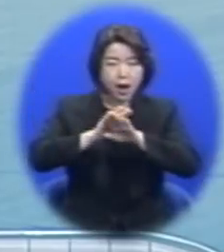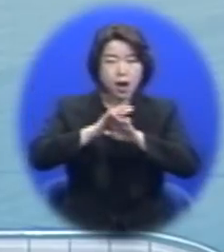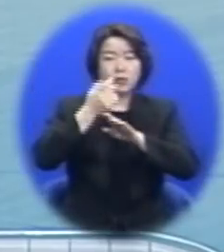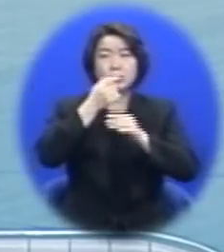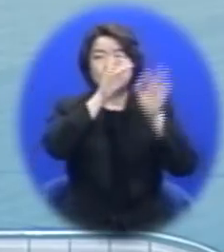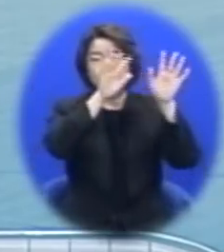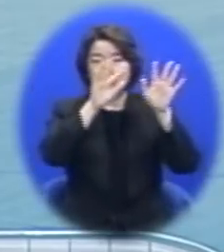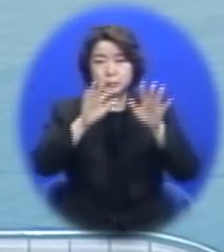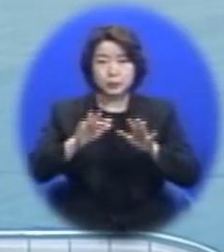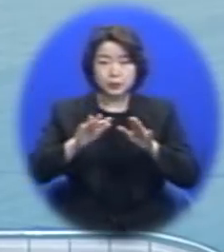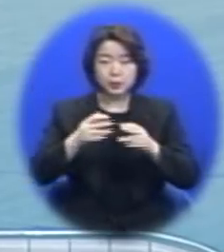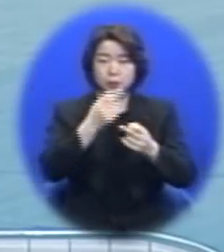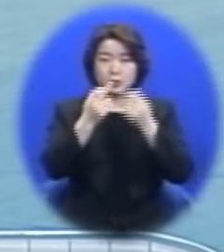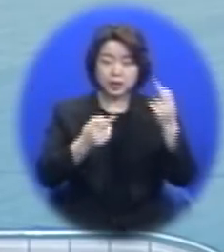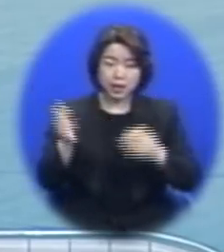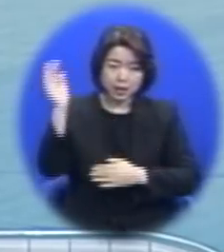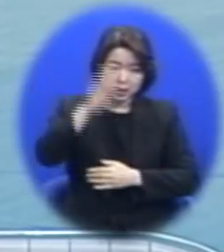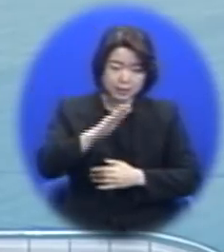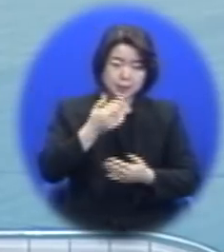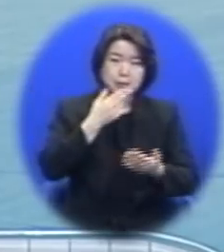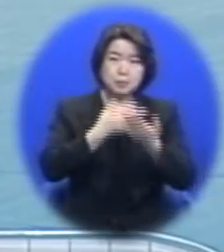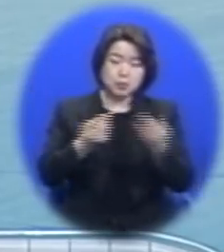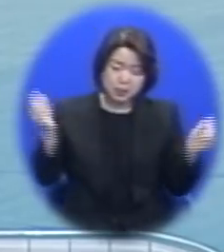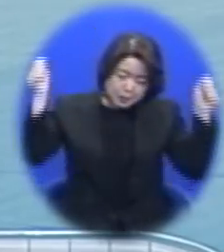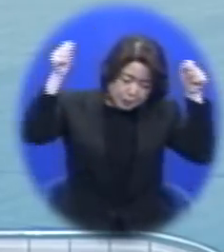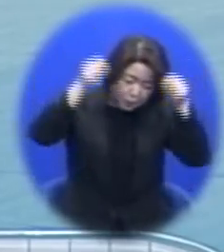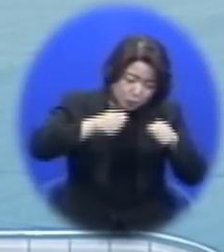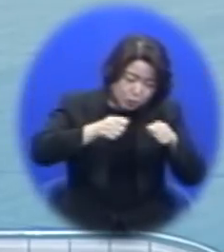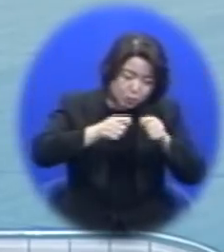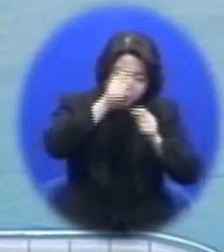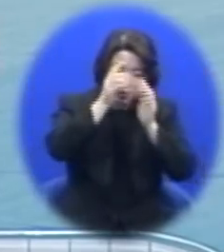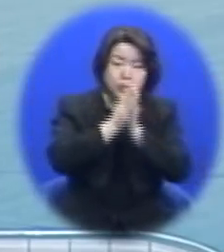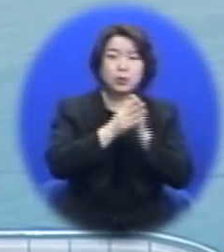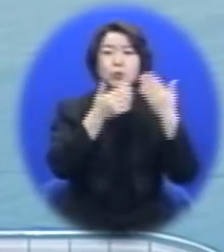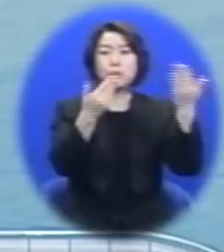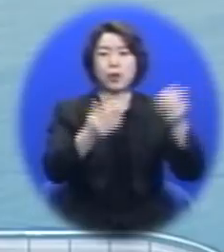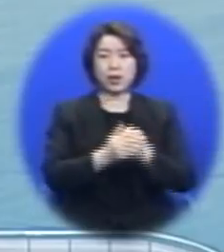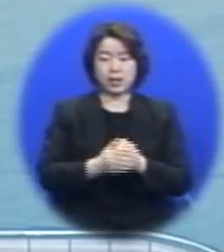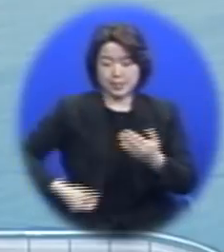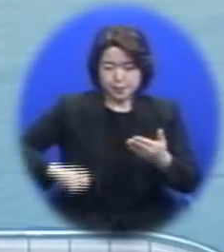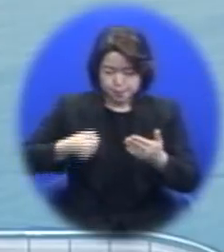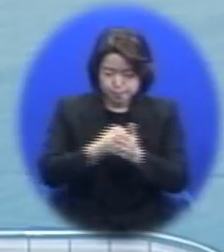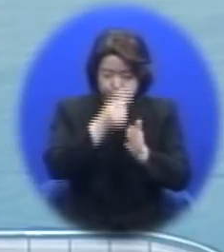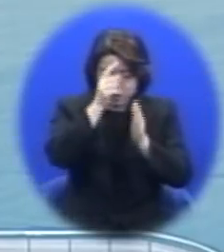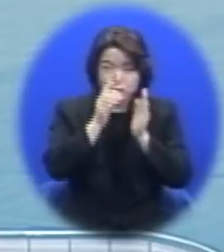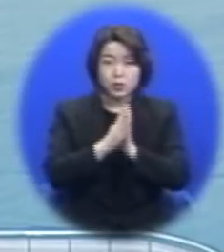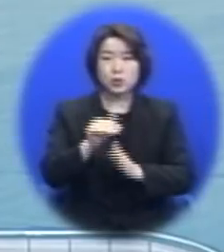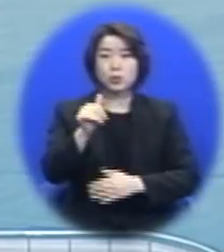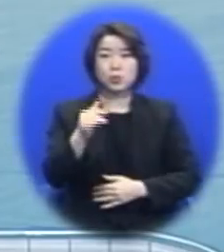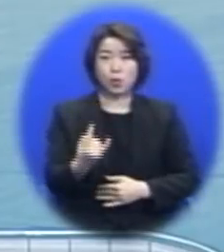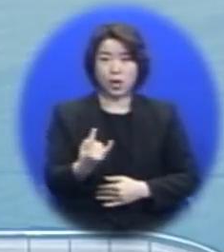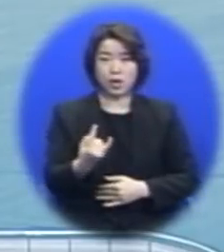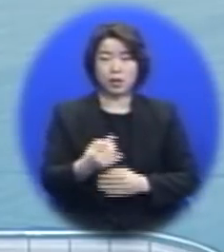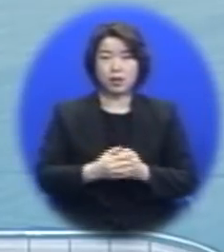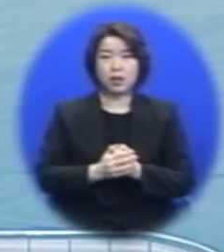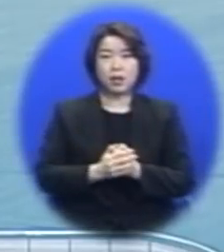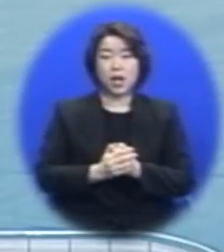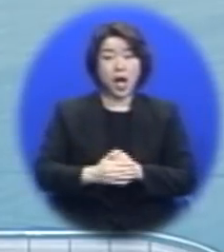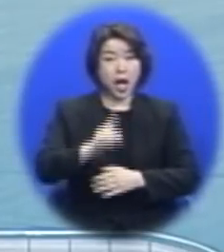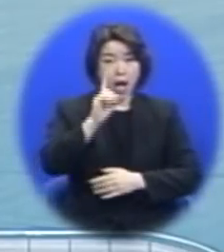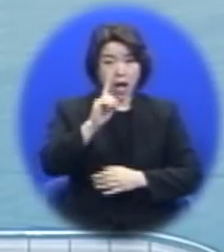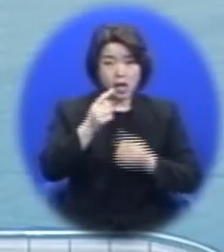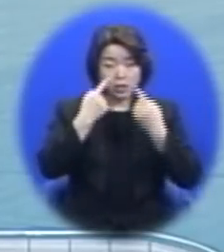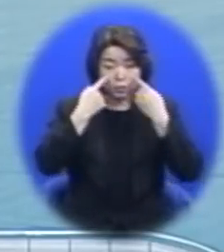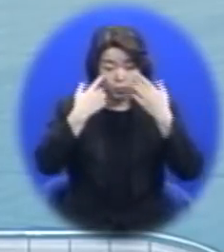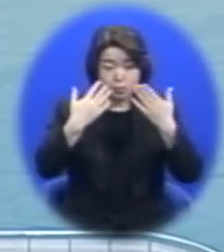산에 올라가서 비닐 뒤집어쓰고 기도하시고 작정 기도에 하여튼 한 가지